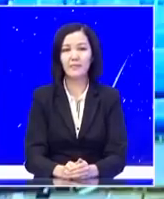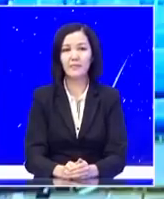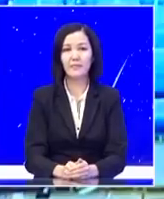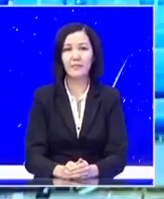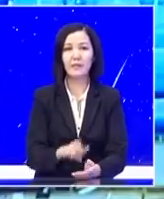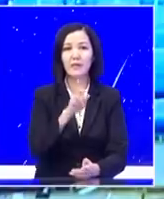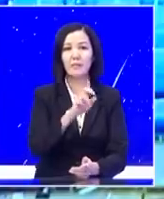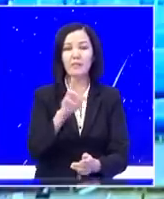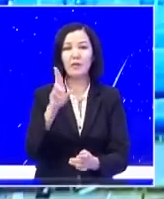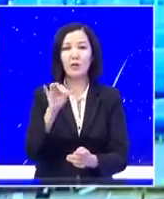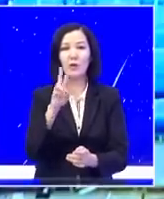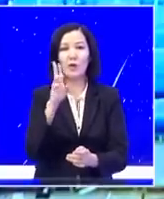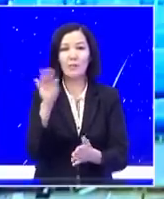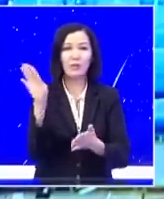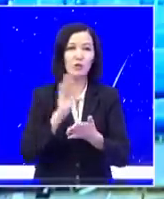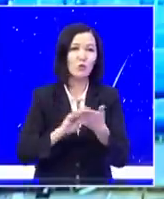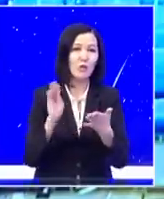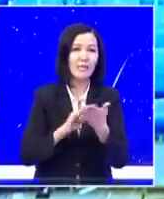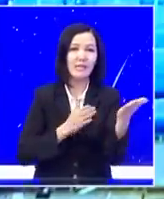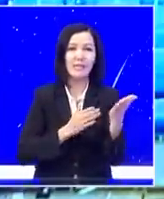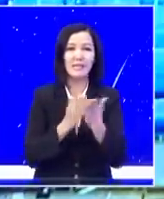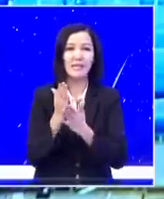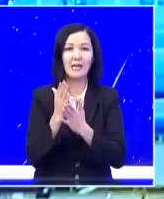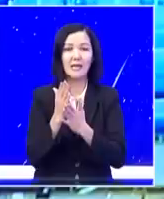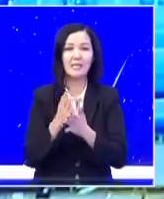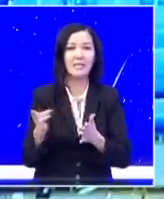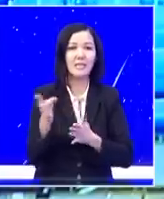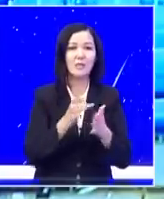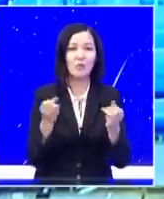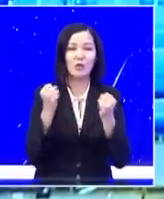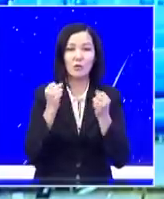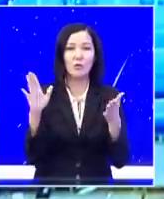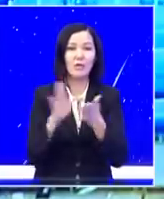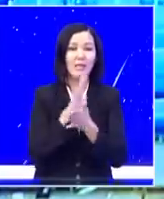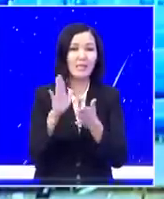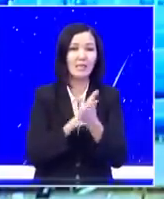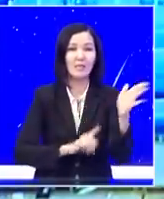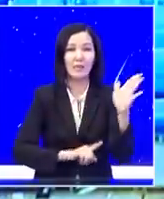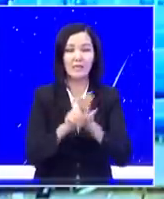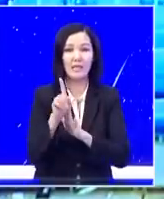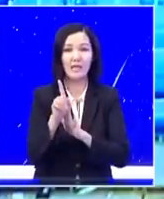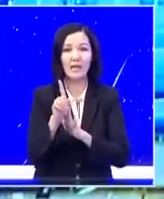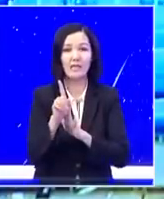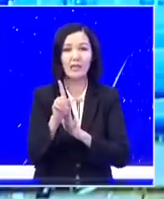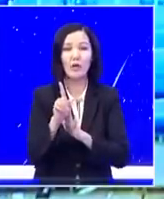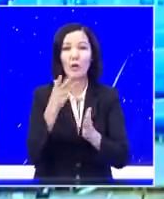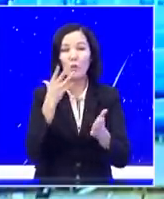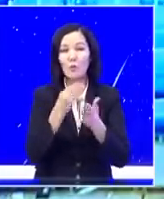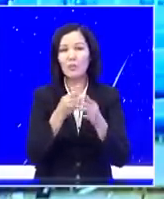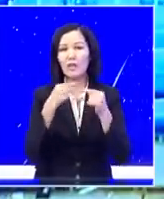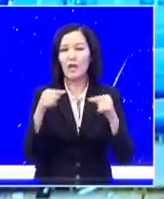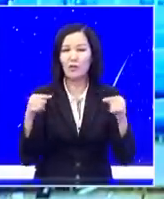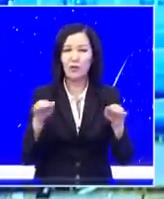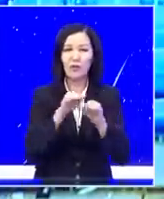Бейсен Құранбектің журналистика саласындағы ең алғашқа қызметі республикалық спорт газетінде басталған. Осы баспада жүріп түрлі